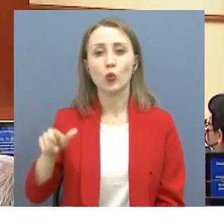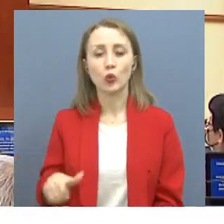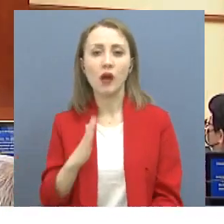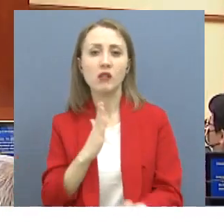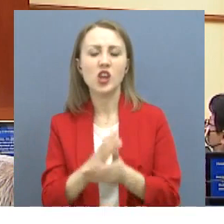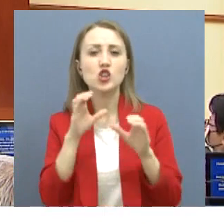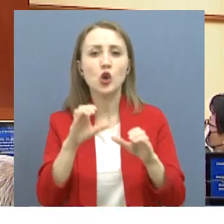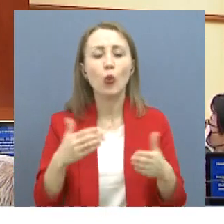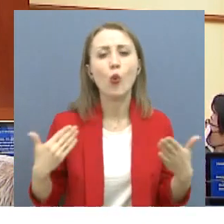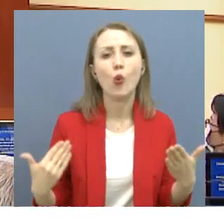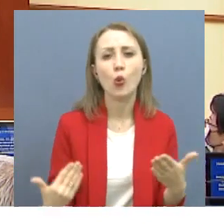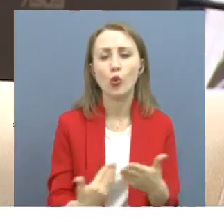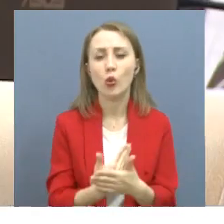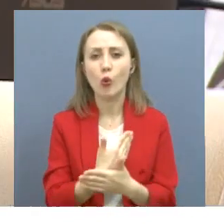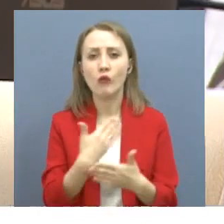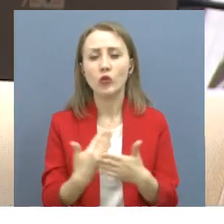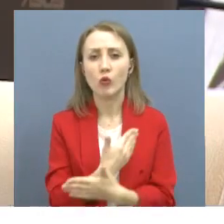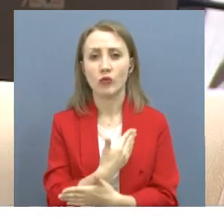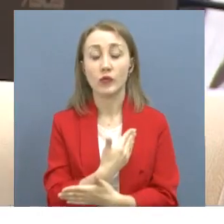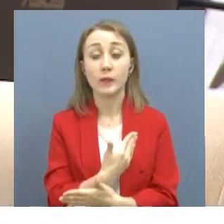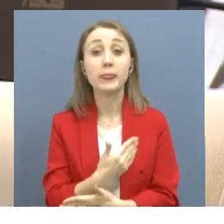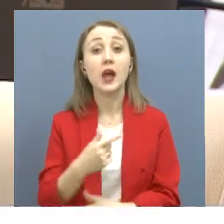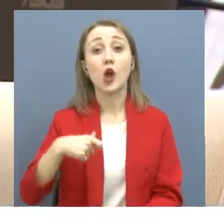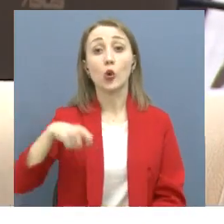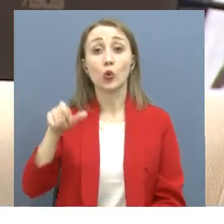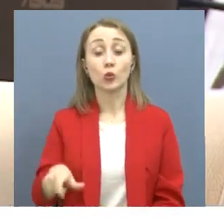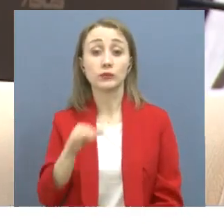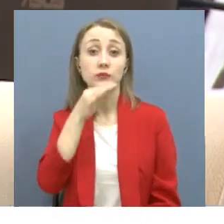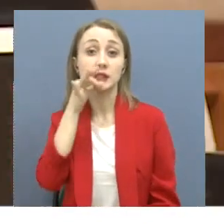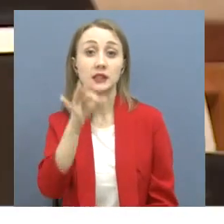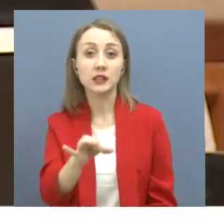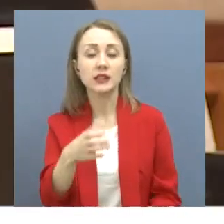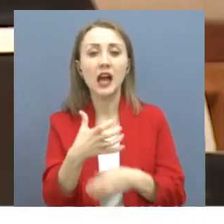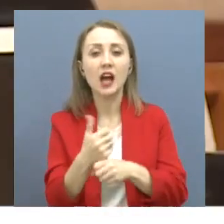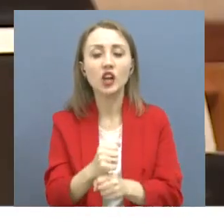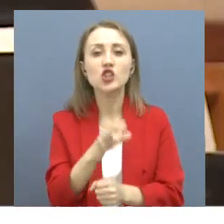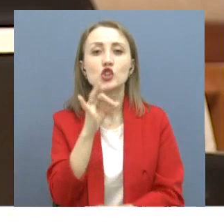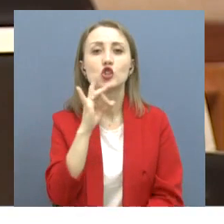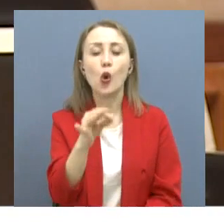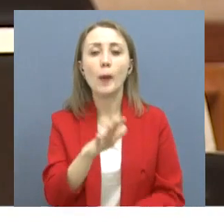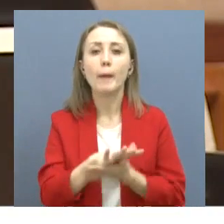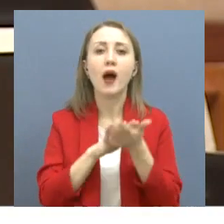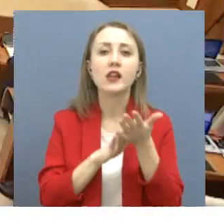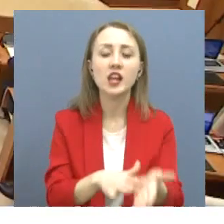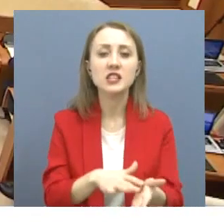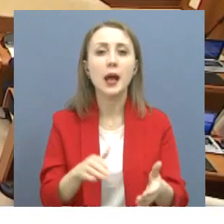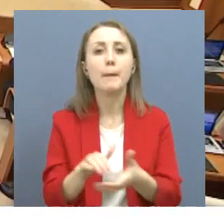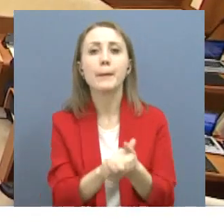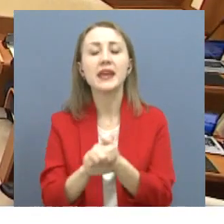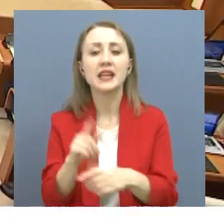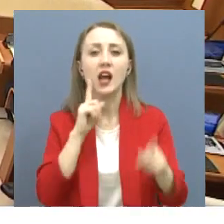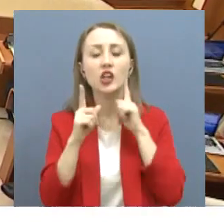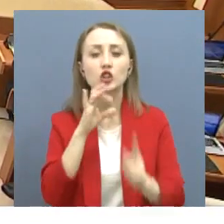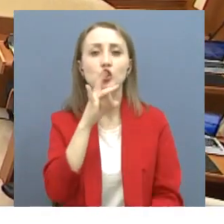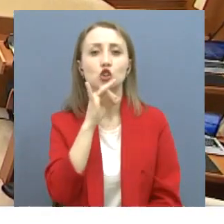вариант законопроектов ряд принципиальных новшеств. Мажилисмены высказались за значительное сокращение сроков подачи уведомлений о проведении мирного собрания и сроков